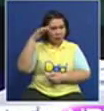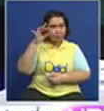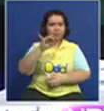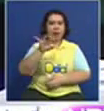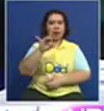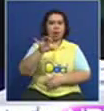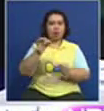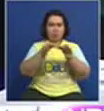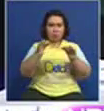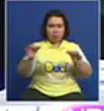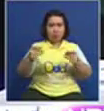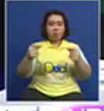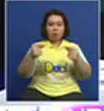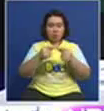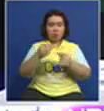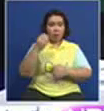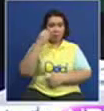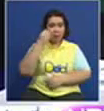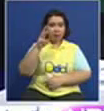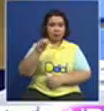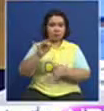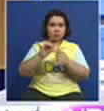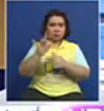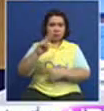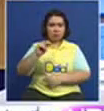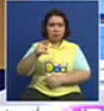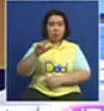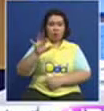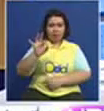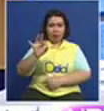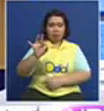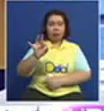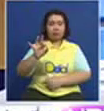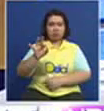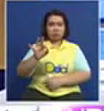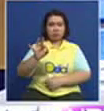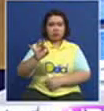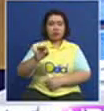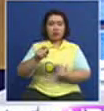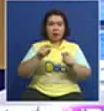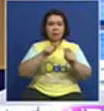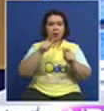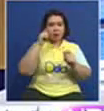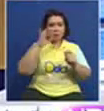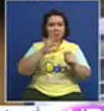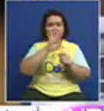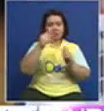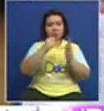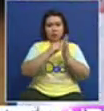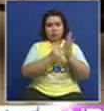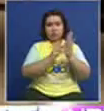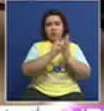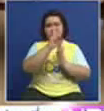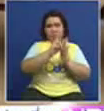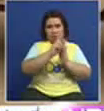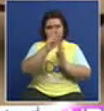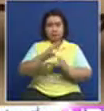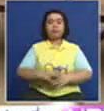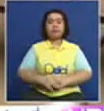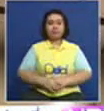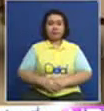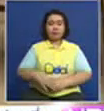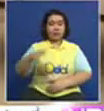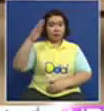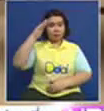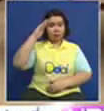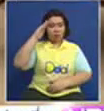านตรวจม้ง9หลังบ้านม้ง9หลังหมู่ที่9ตำบลเทิดไทอำเภอแม่ฟ้าหลวงจังหวัดเชียงรายค่ะทห